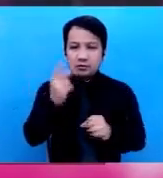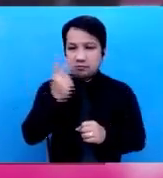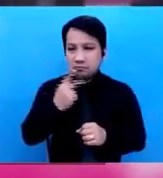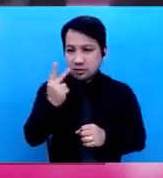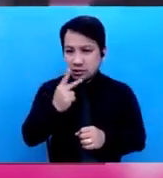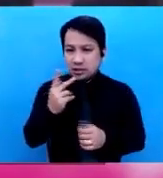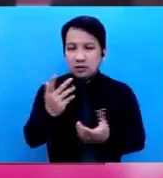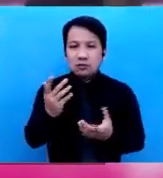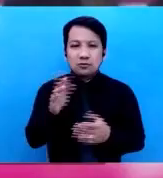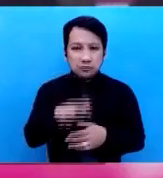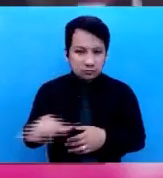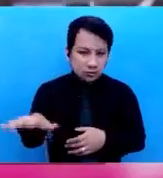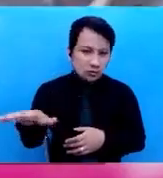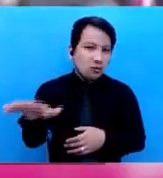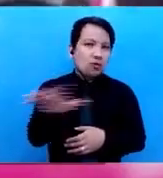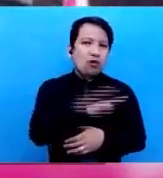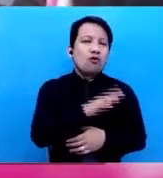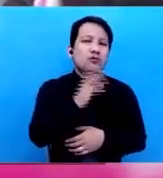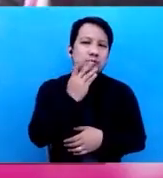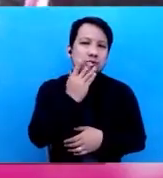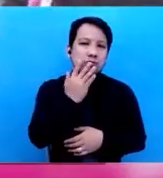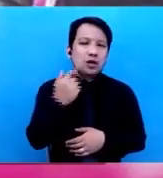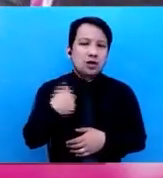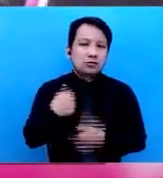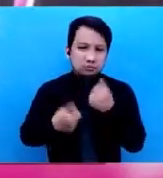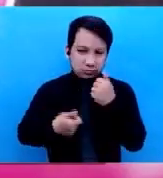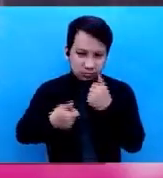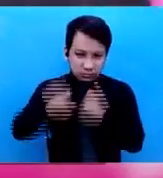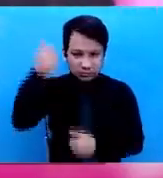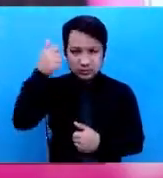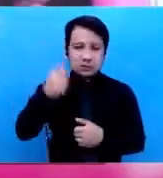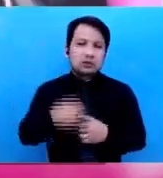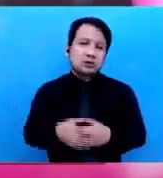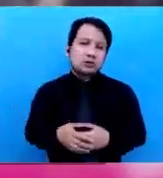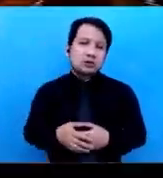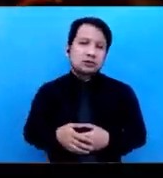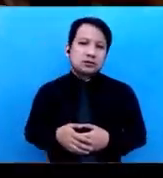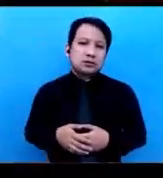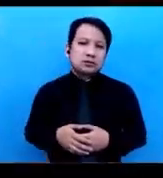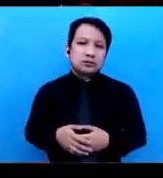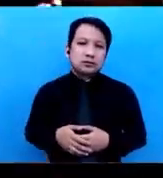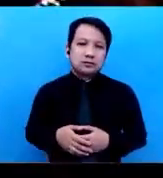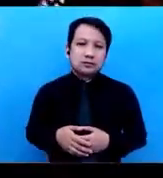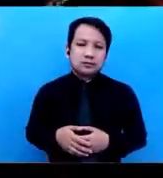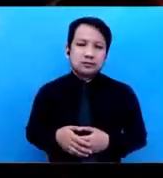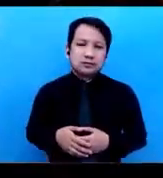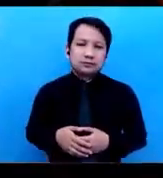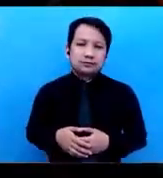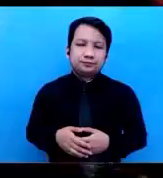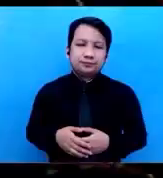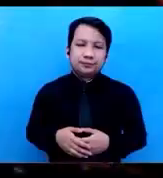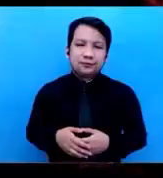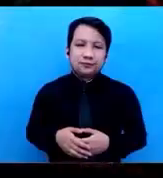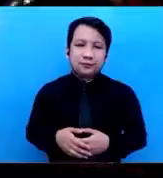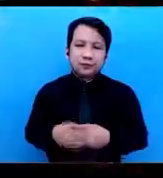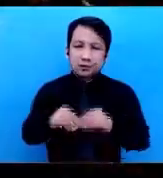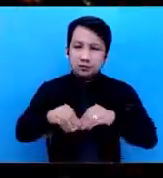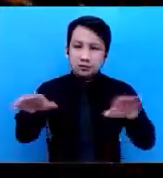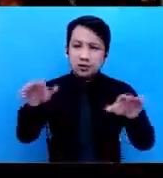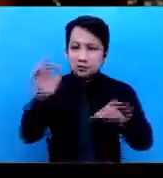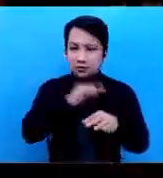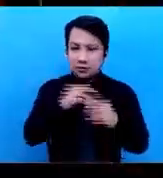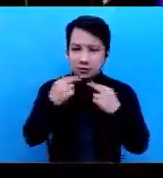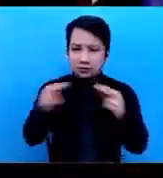nakaping, pero magiging pangulo ako ng lahat na kulay. Ngayong araw kumakalat ang fake news na mayroon